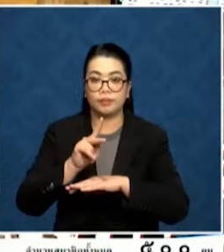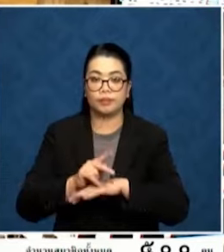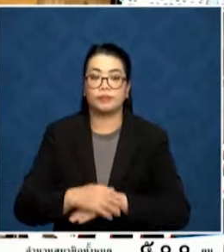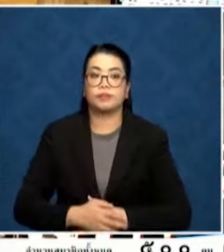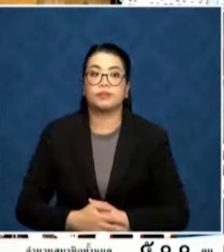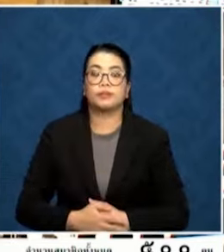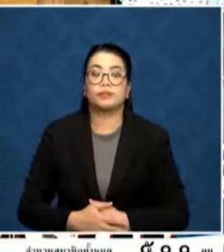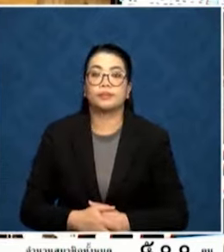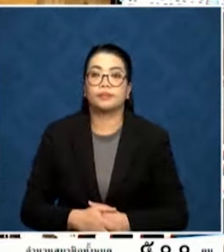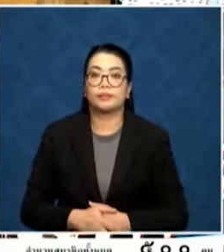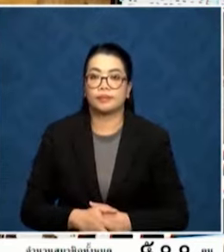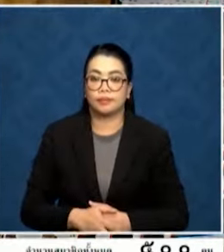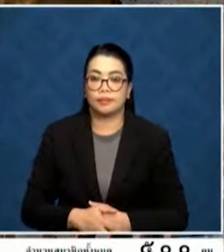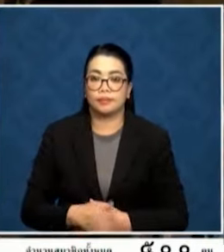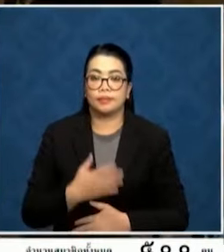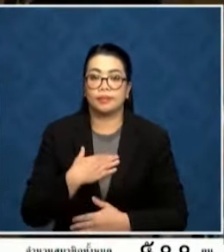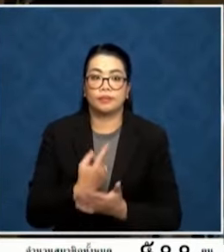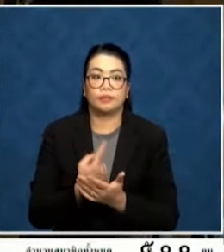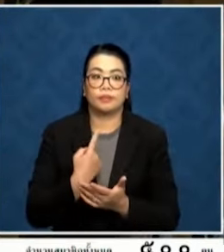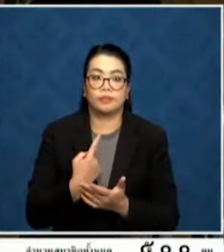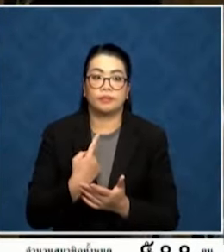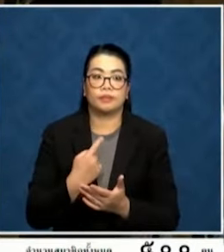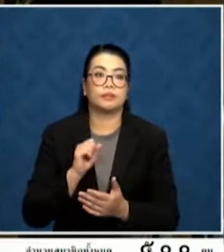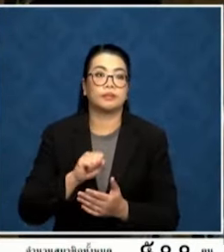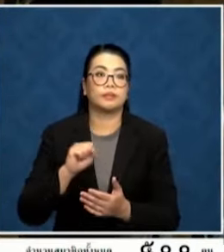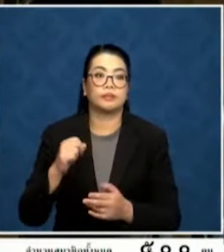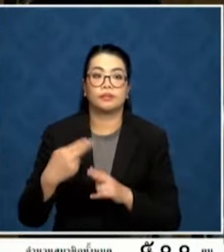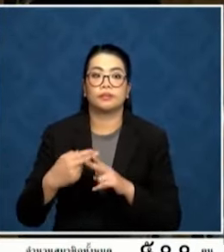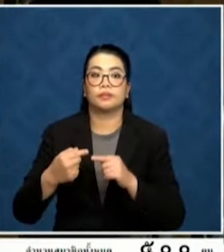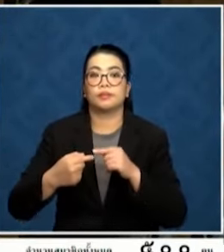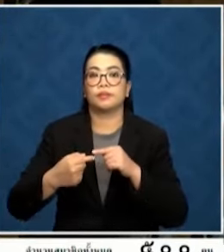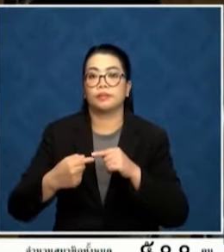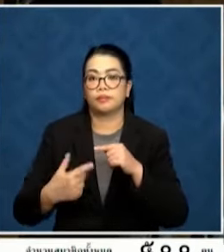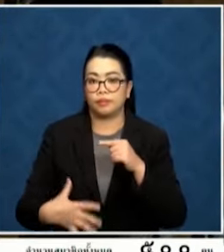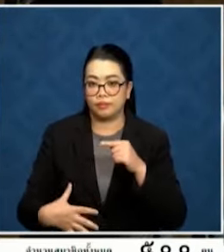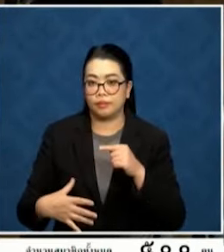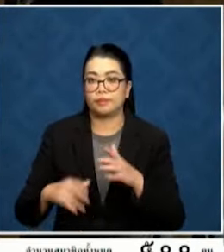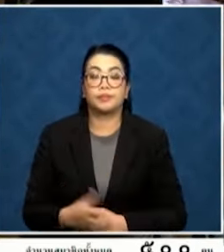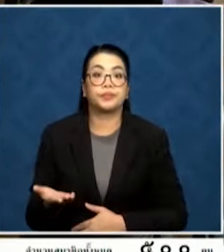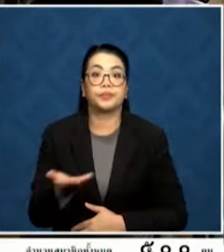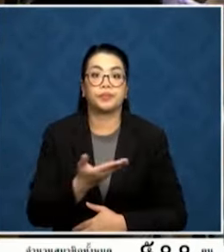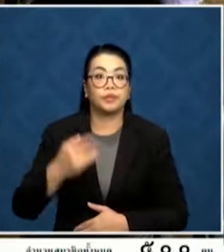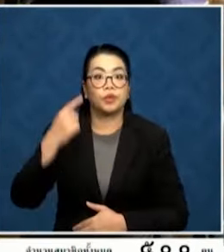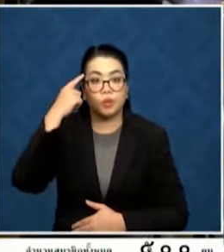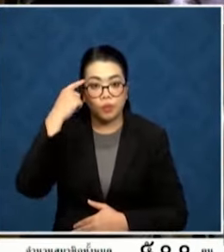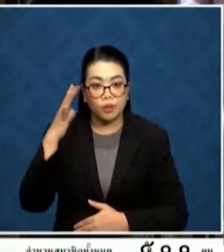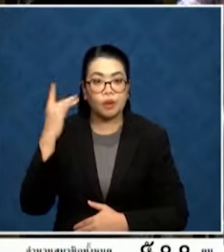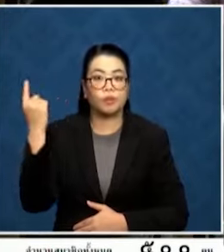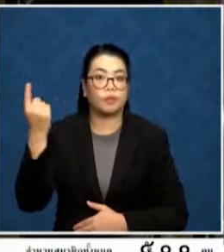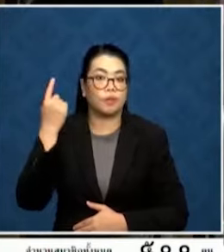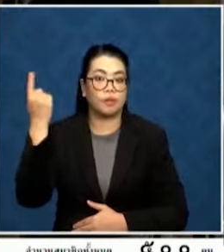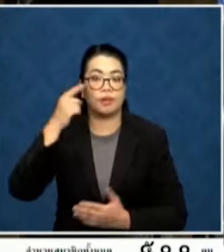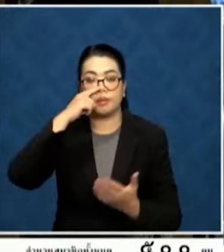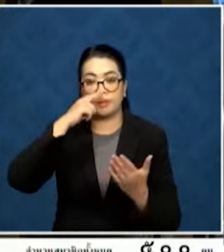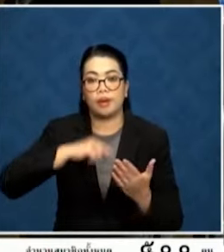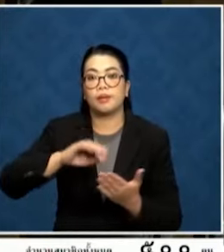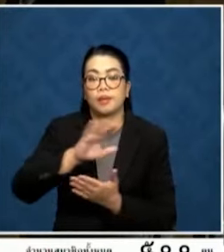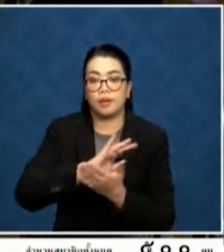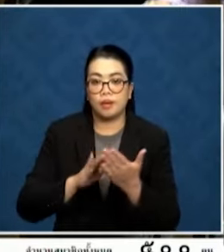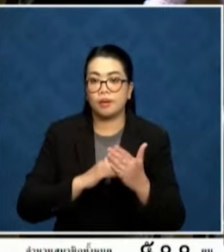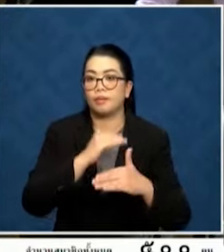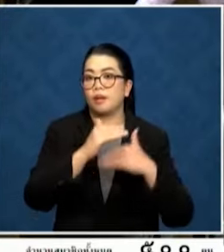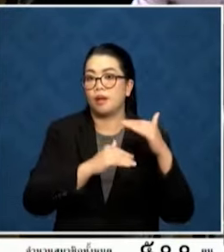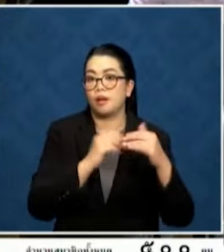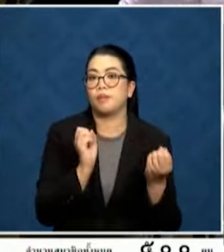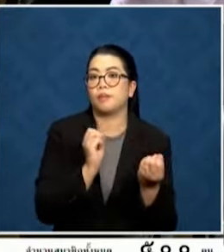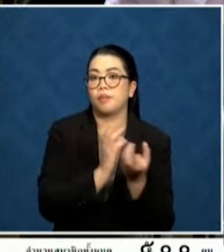ผมสุรเกียรติเทียนทองสมาชิกสภาผู้แทนราษฎรแบบบัญชีรายชื่อพรรคเพื่อไทยครับการท่องเที่ยวของประเทศไทยเนี่ยนะครับเราได้รับผ